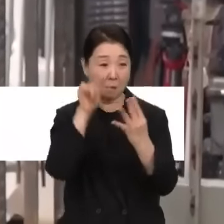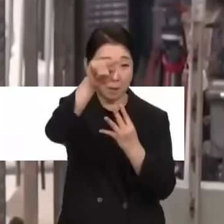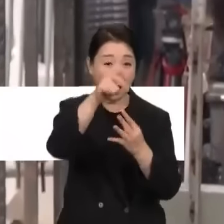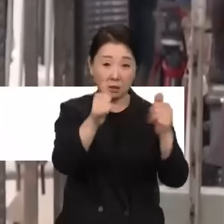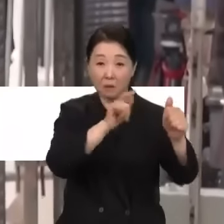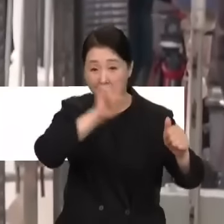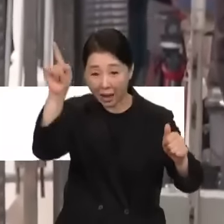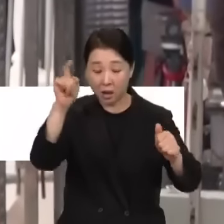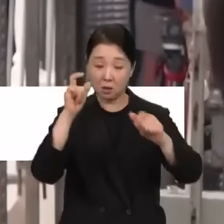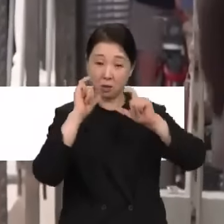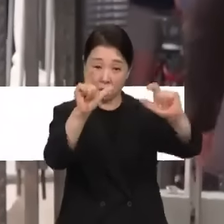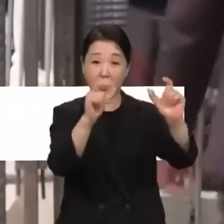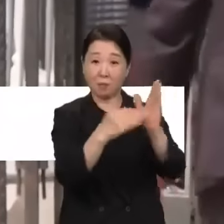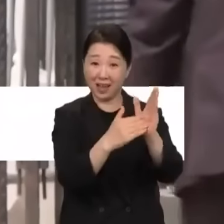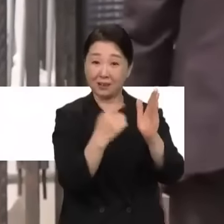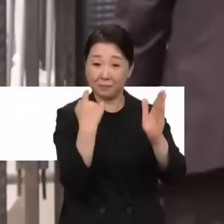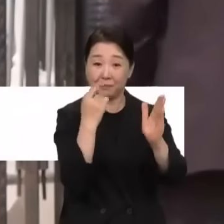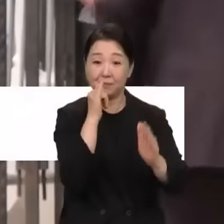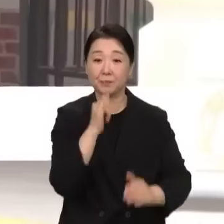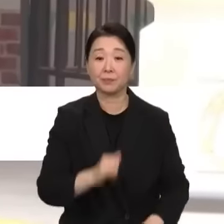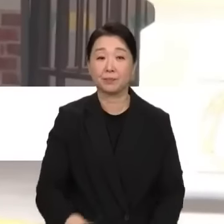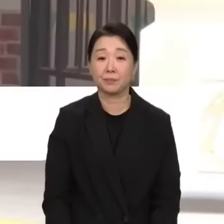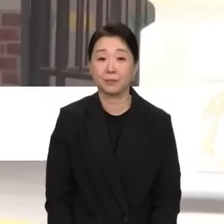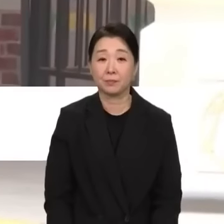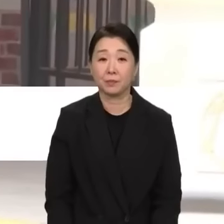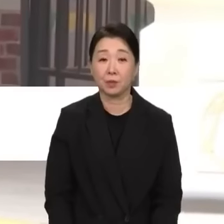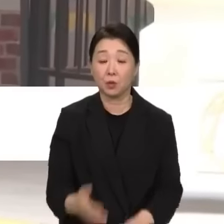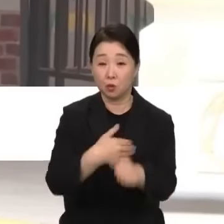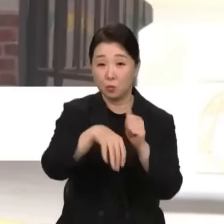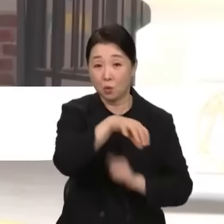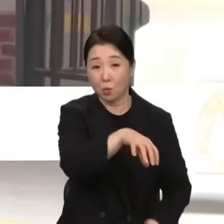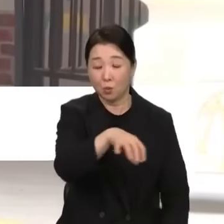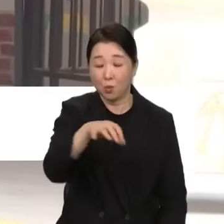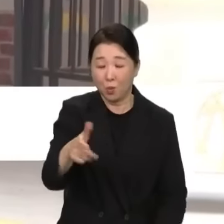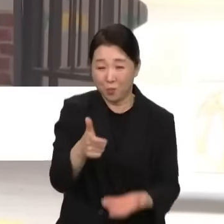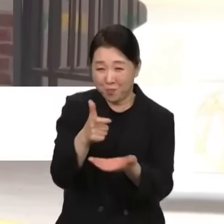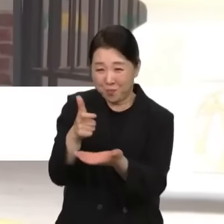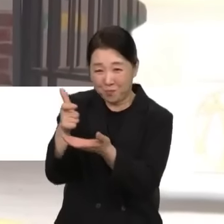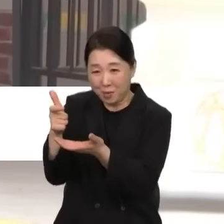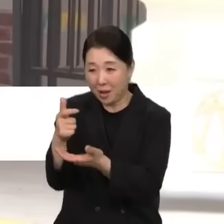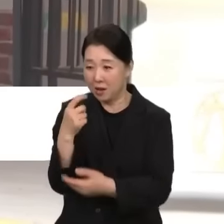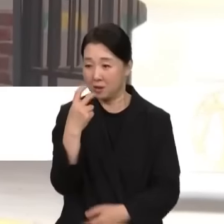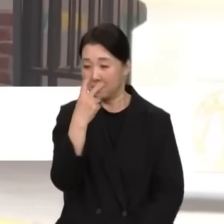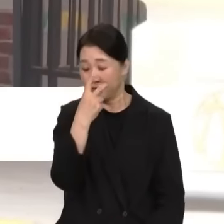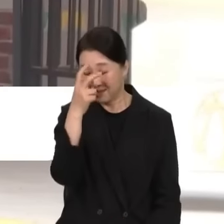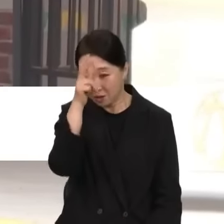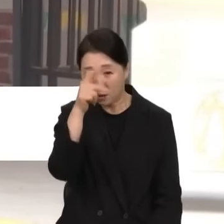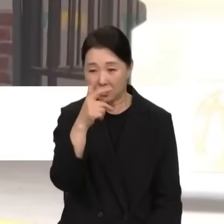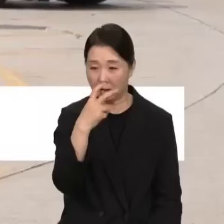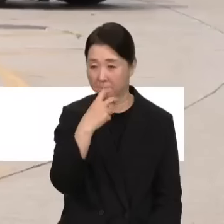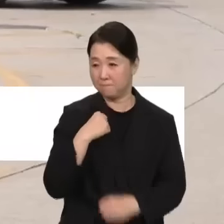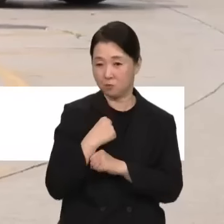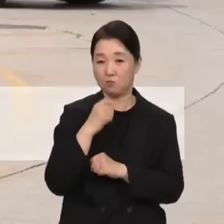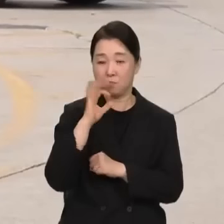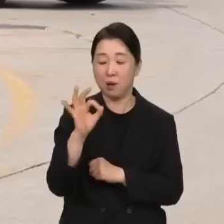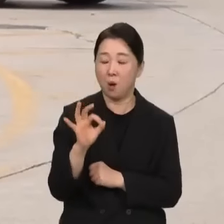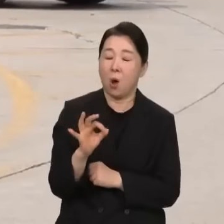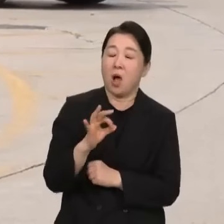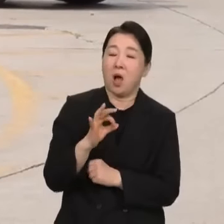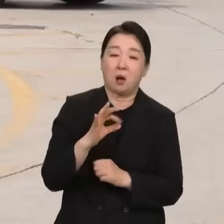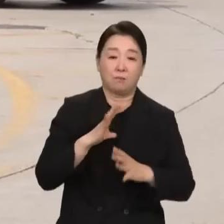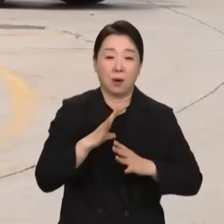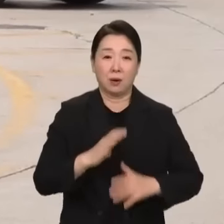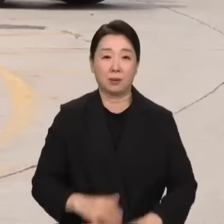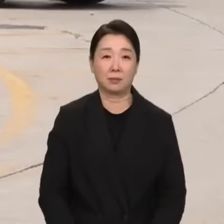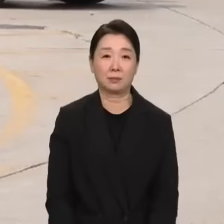있다라는 경고문이 바로 제 뒤에 붙어 있는데요. 주변 곳곳에 소총을 들고 있는 경찰과 군병력을 보면 농담이 아니라는 게